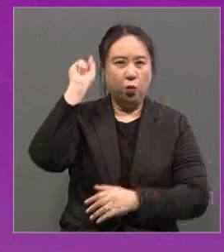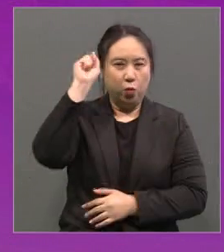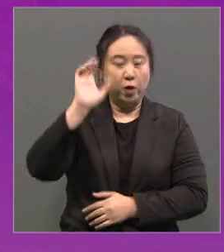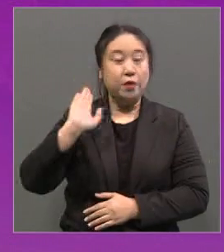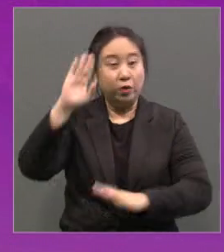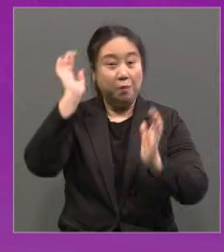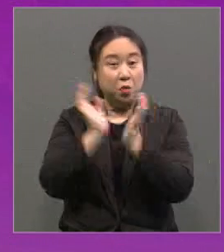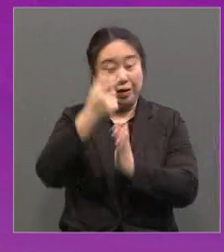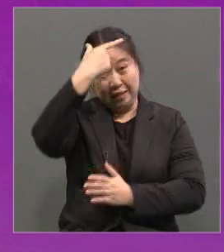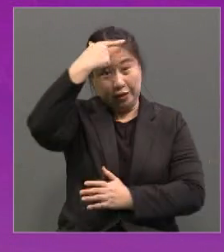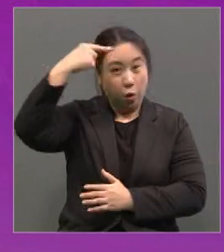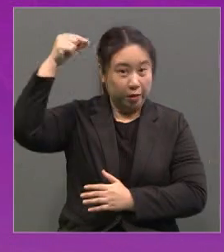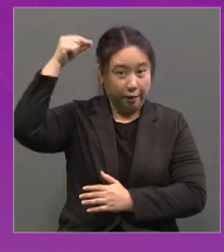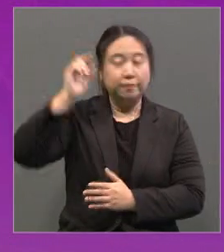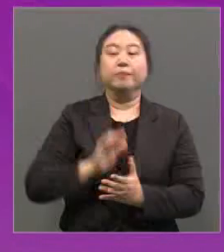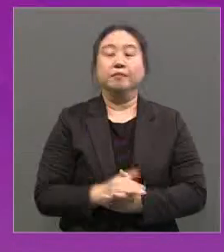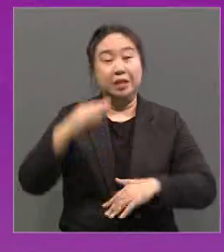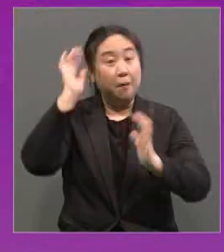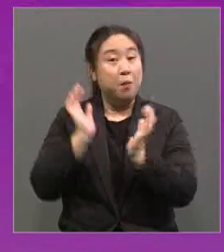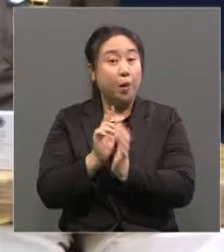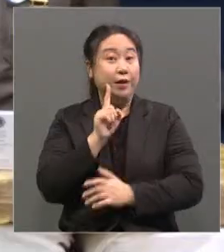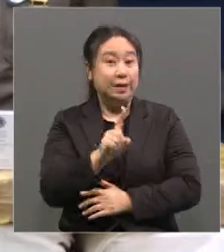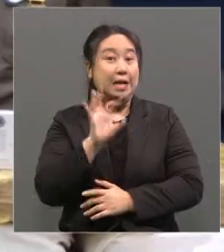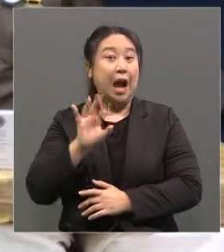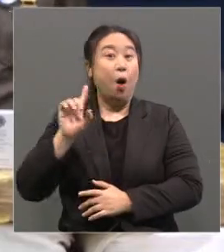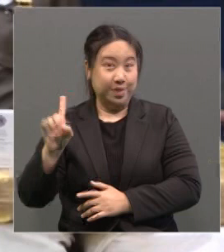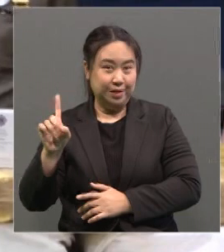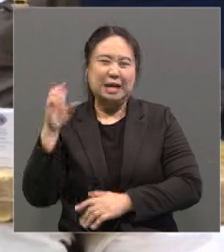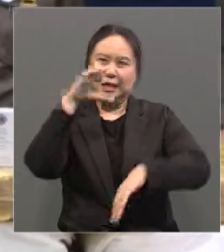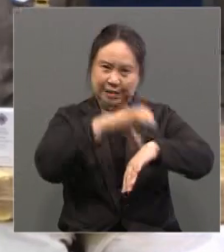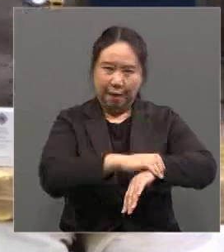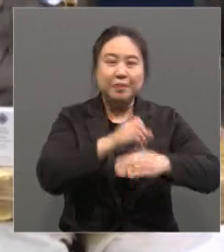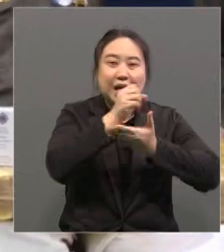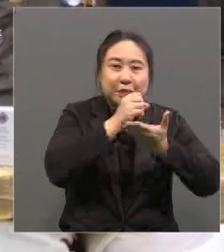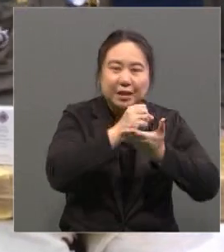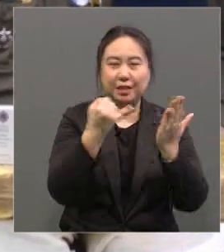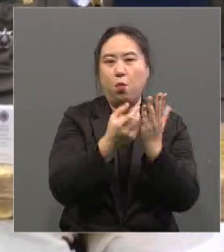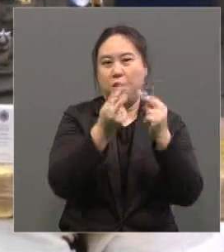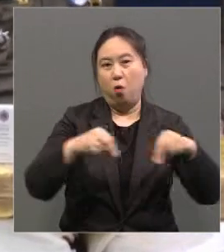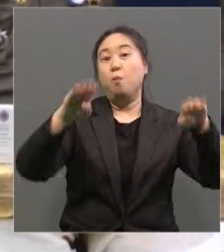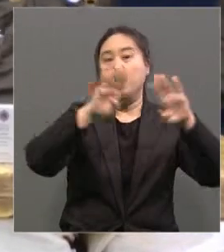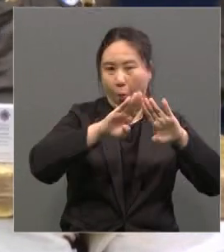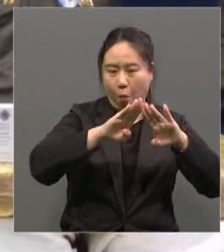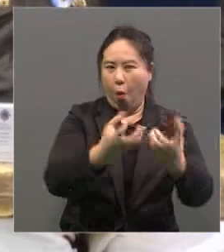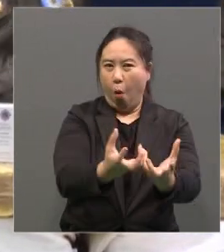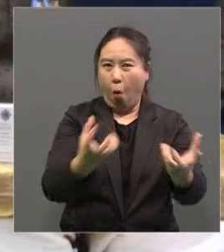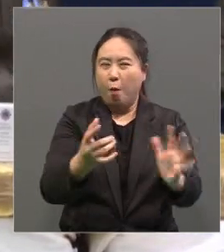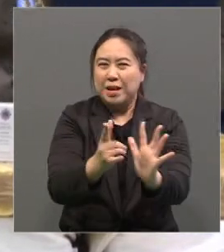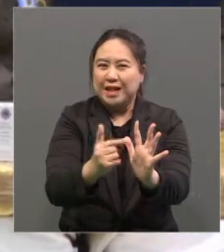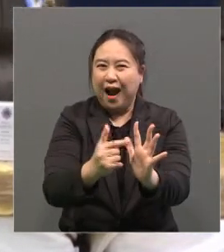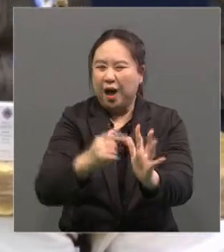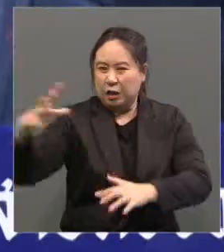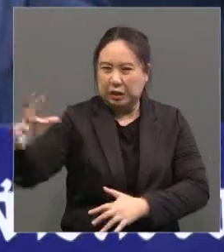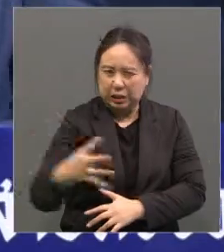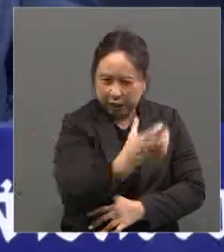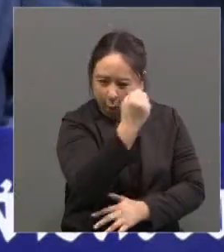อศักดิ์สุขวิมลค่ะนำทีมตำรวจ191จับเครือข่ายยาเสพติดรายใหญ่ที่จังหวัดนครปฐมนะคะยึดของกลางยาเสพติด